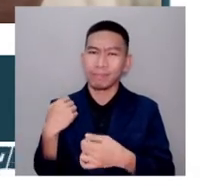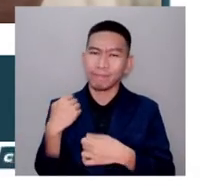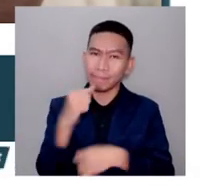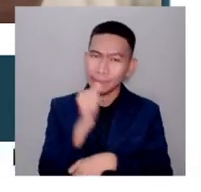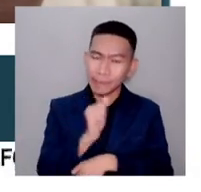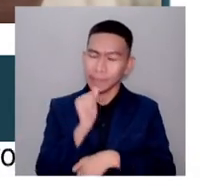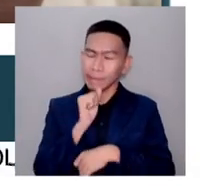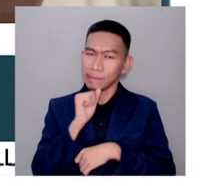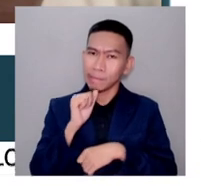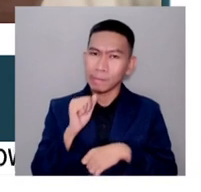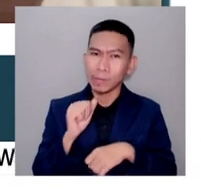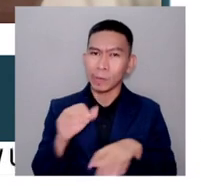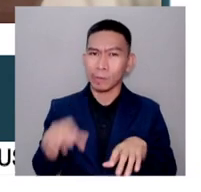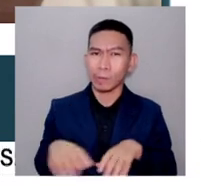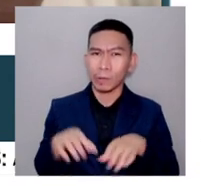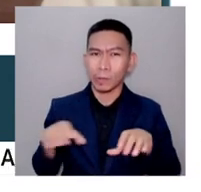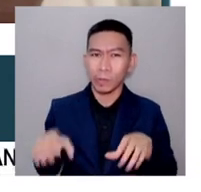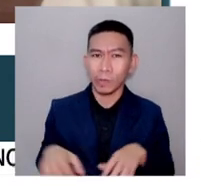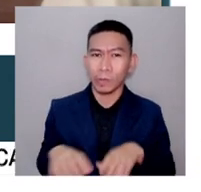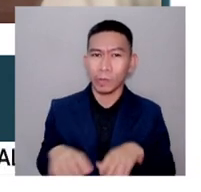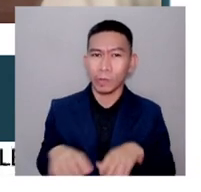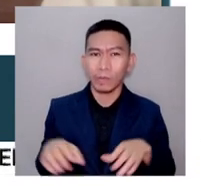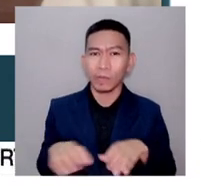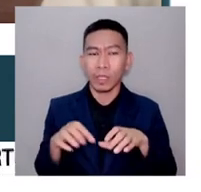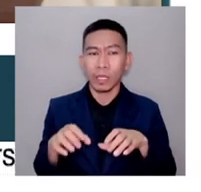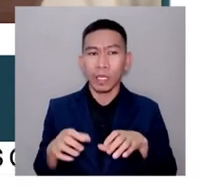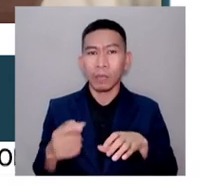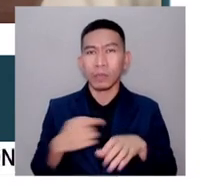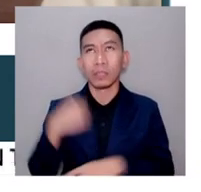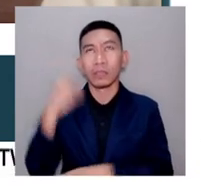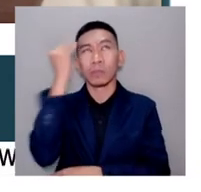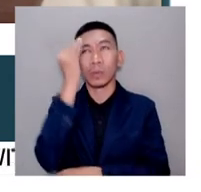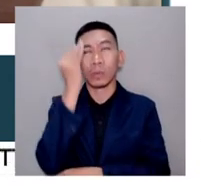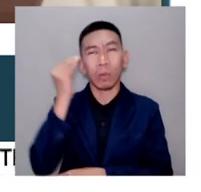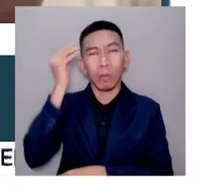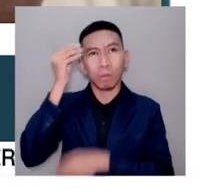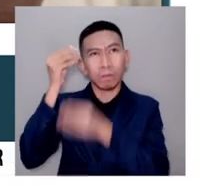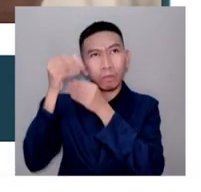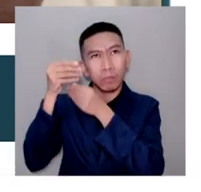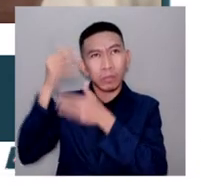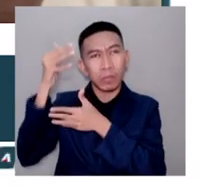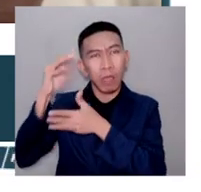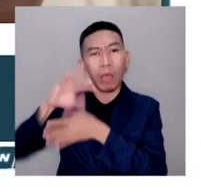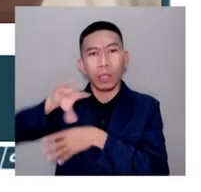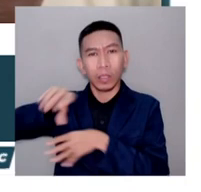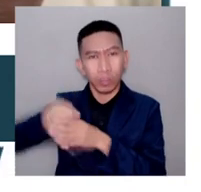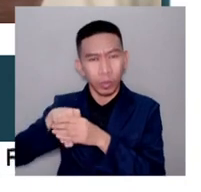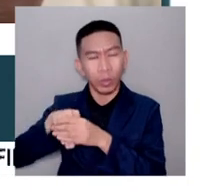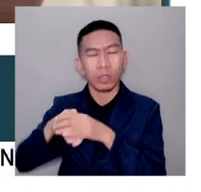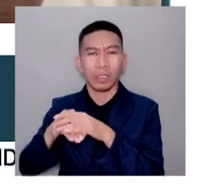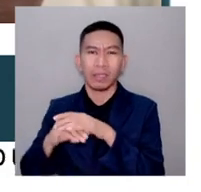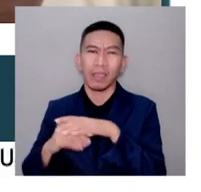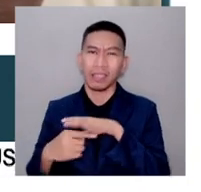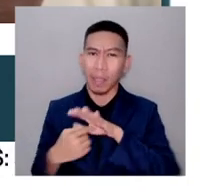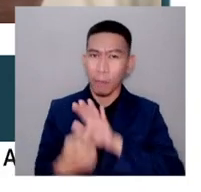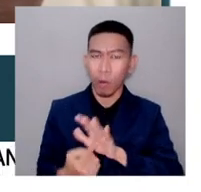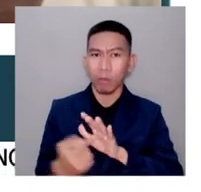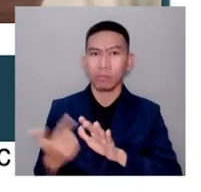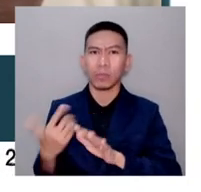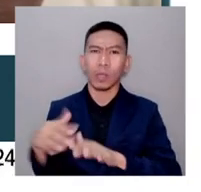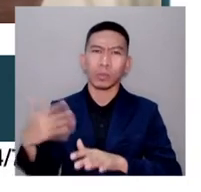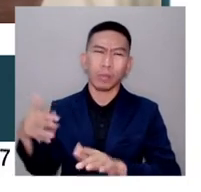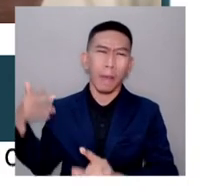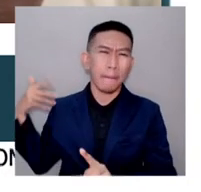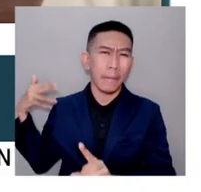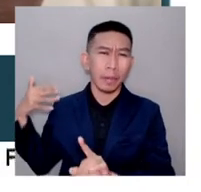and reforming again in my mind would include, bakit pagkatapos ng ilang dekada na mula